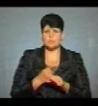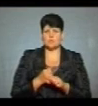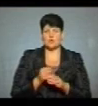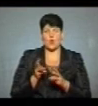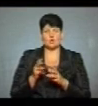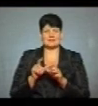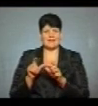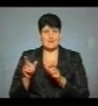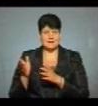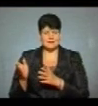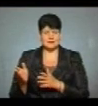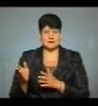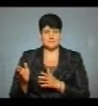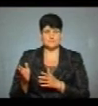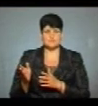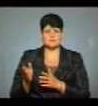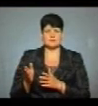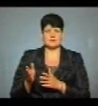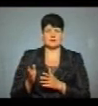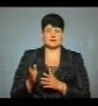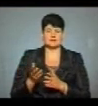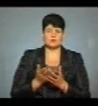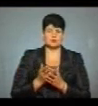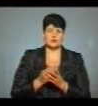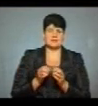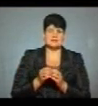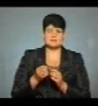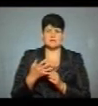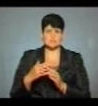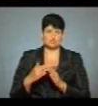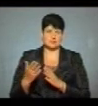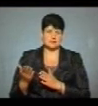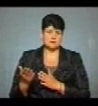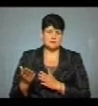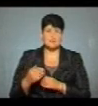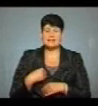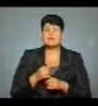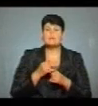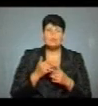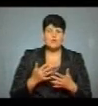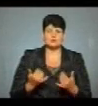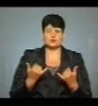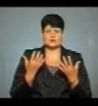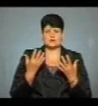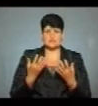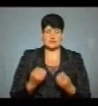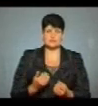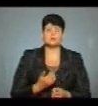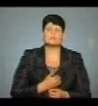на пункті, які обслуговують 10-15 будинків, коли подає гарячу воду. Тобто ми не можемо на сьогоднішній день, навіть якщо б